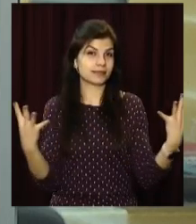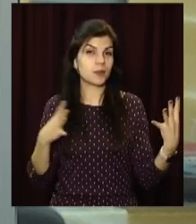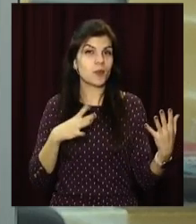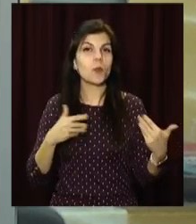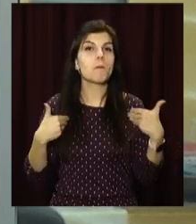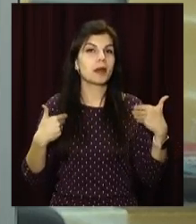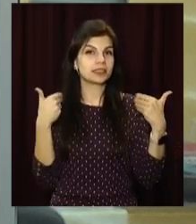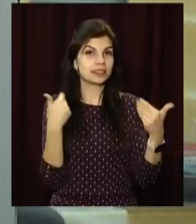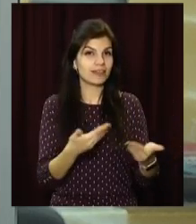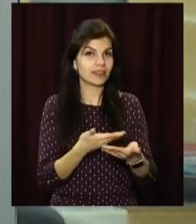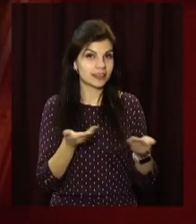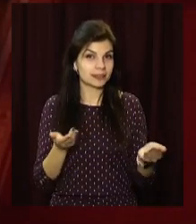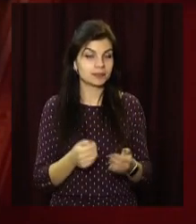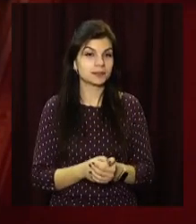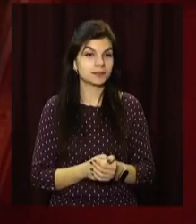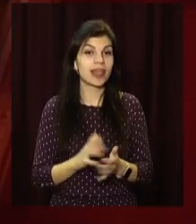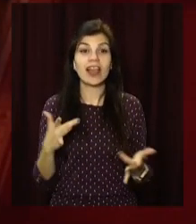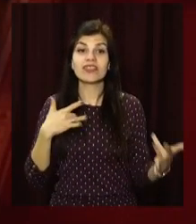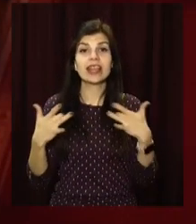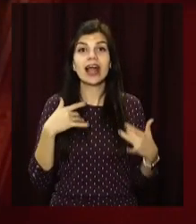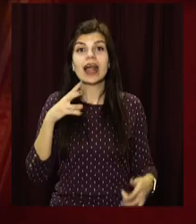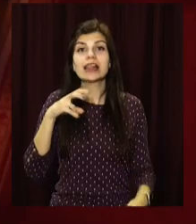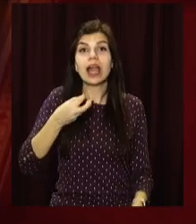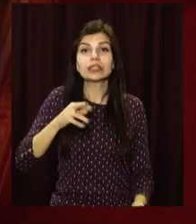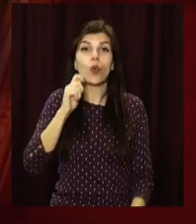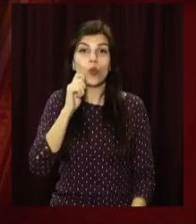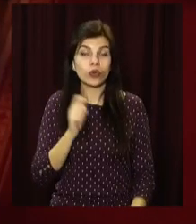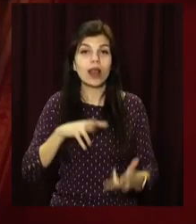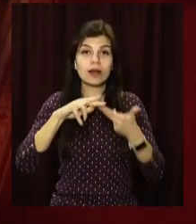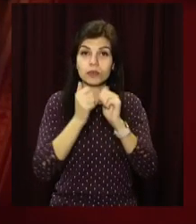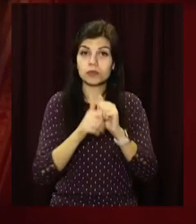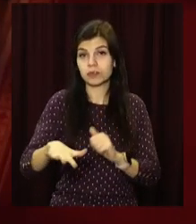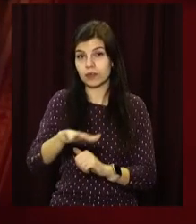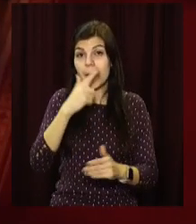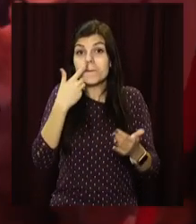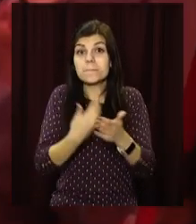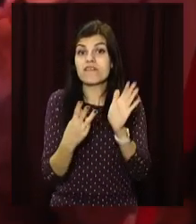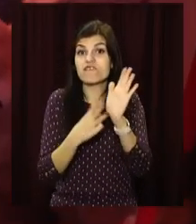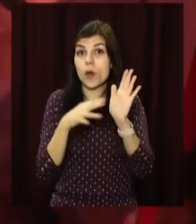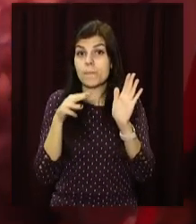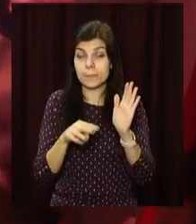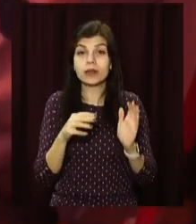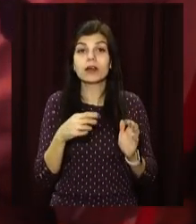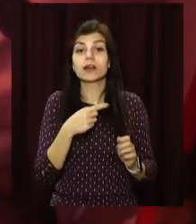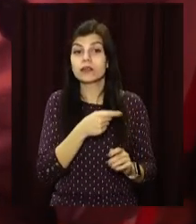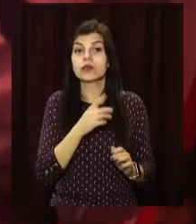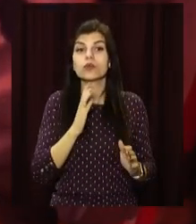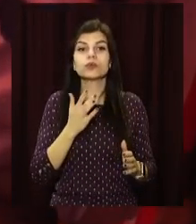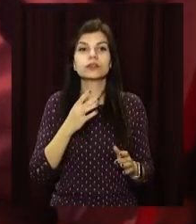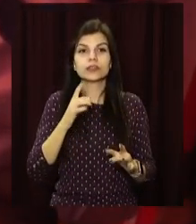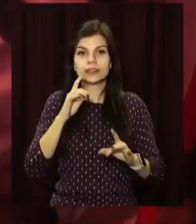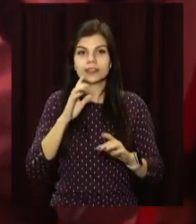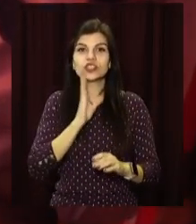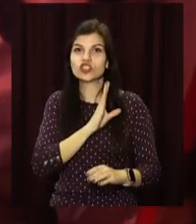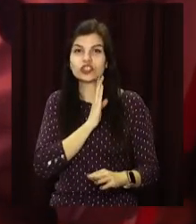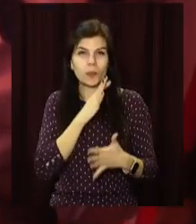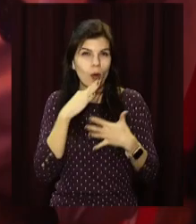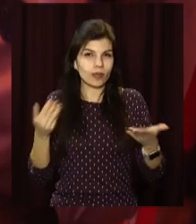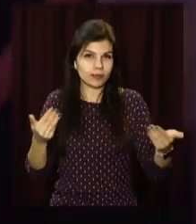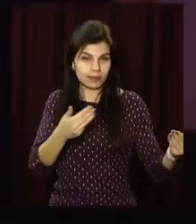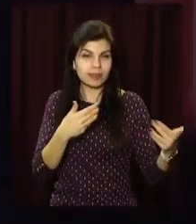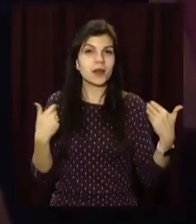Куліш. В Театрі Лесі Українки Кам'янському напередодні 8 березня зібралися видатні жінки міста. Їх вітали